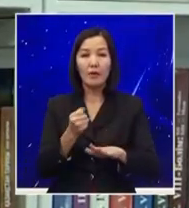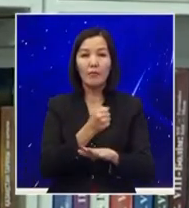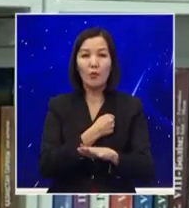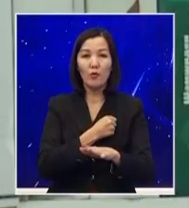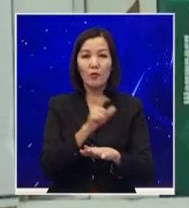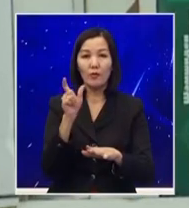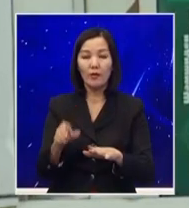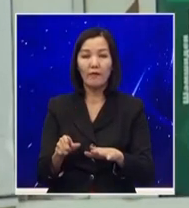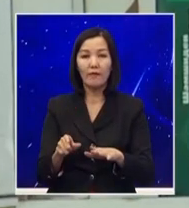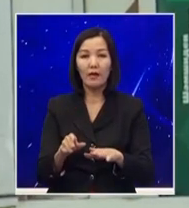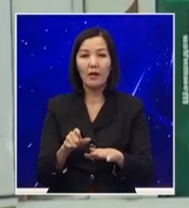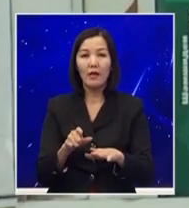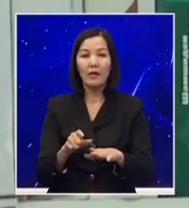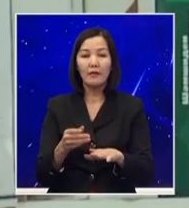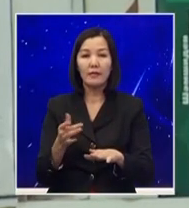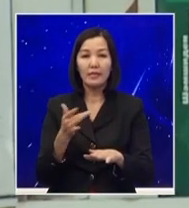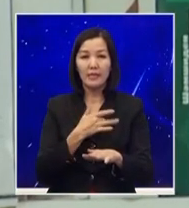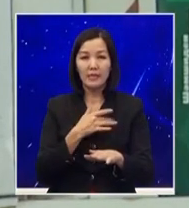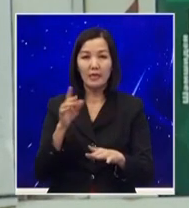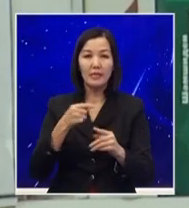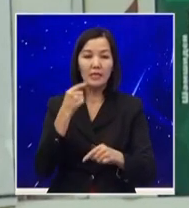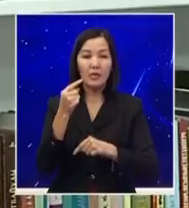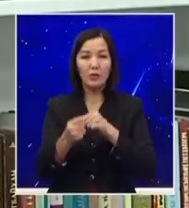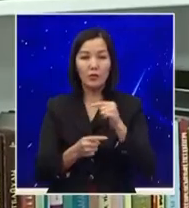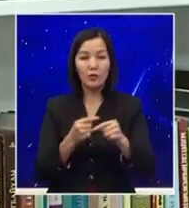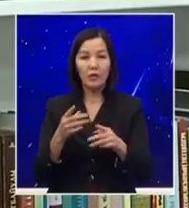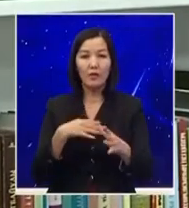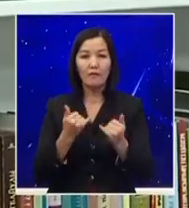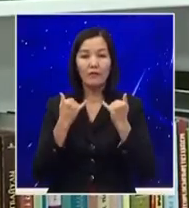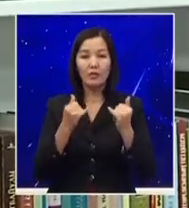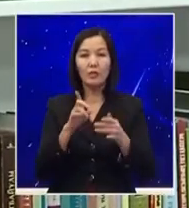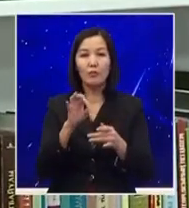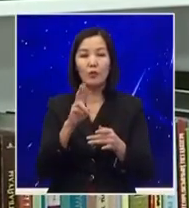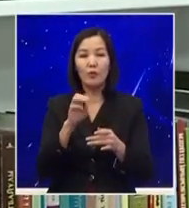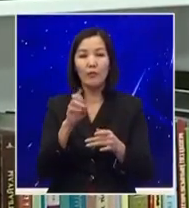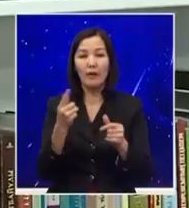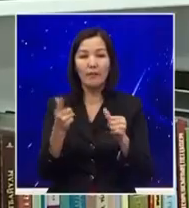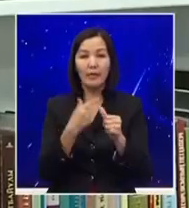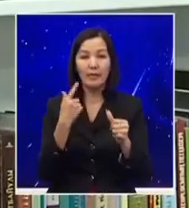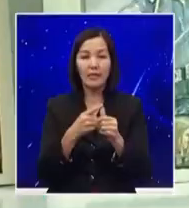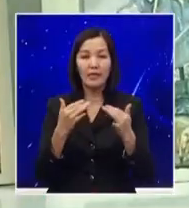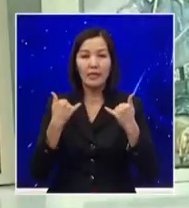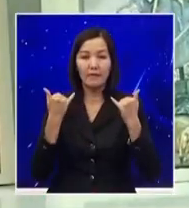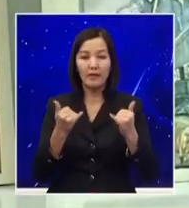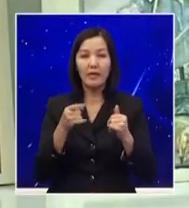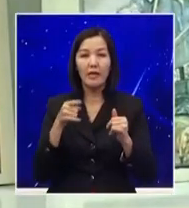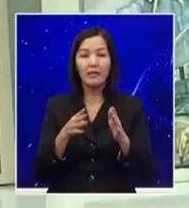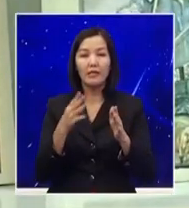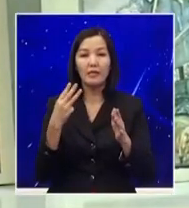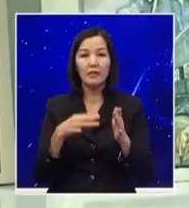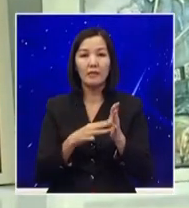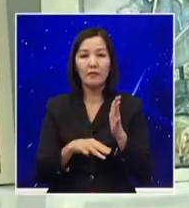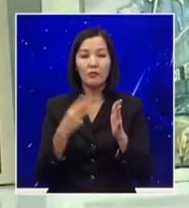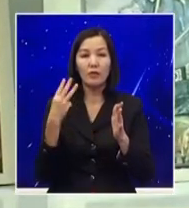полководца находили отклик в сердцах последующих поколений. Так, в честь Бурыбай Батыра названо повстанческое движение 1930